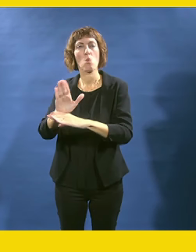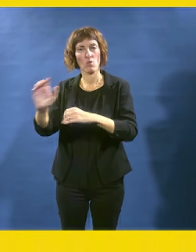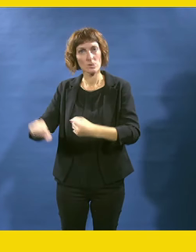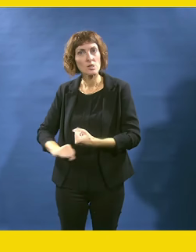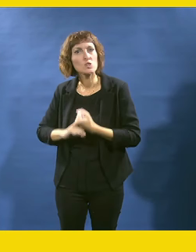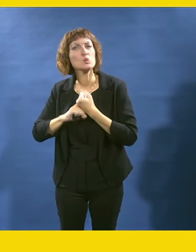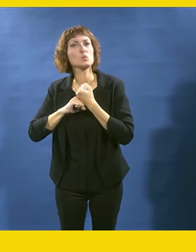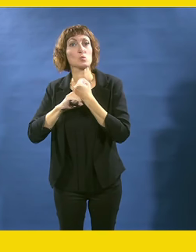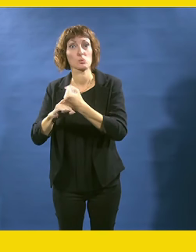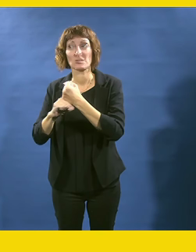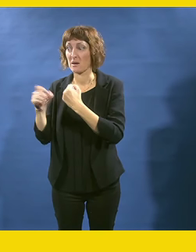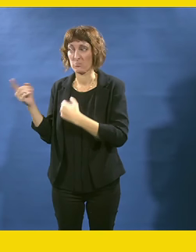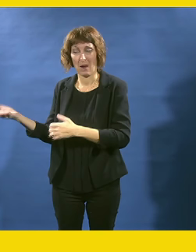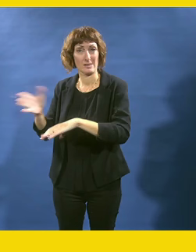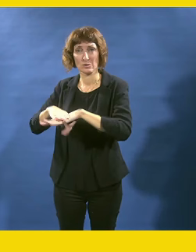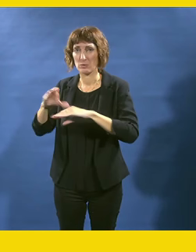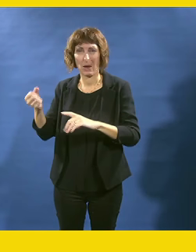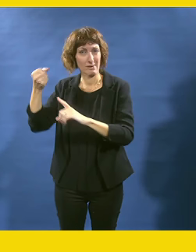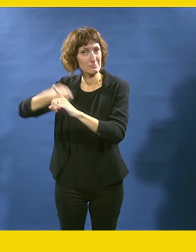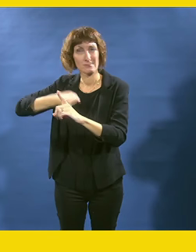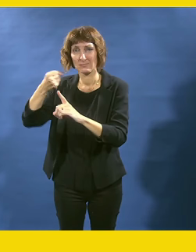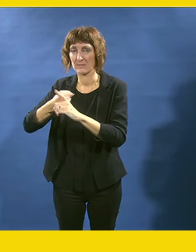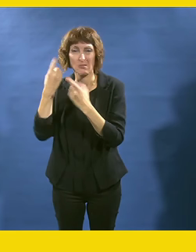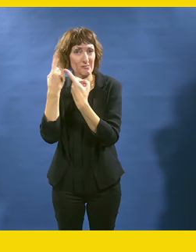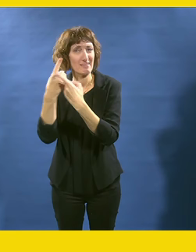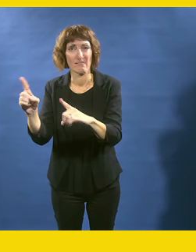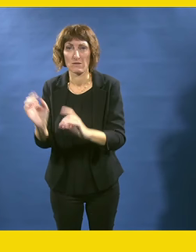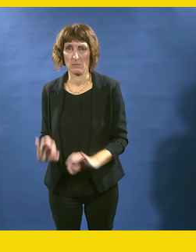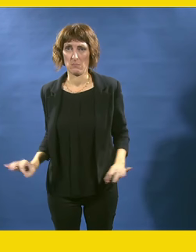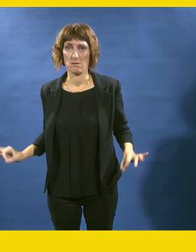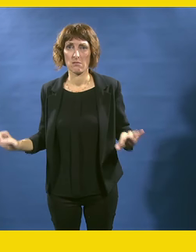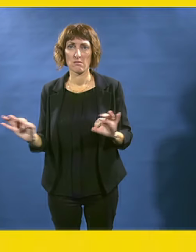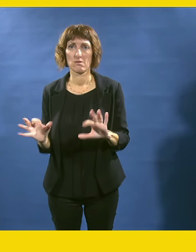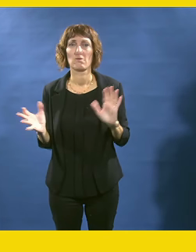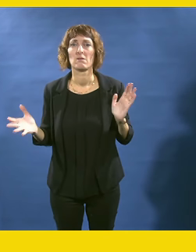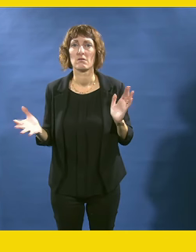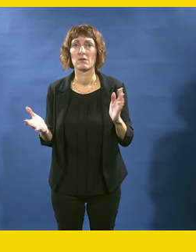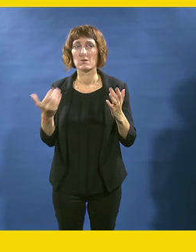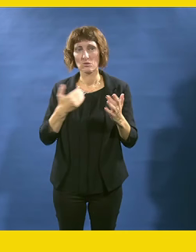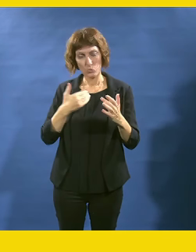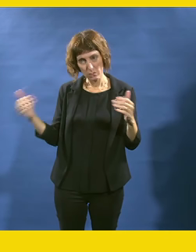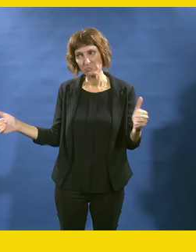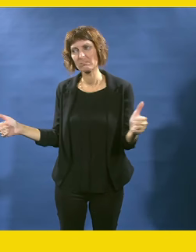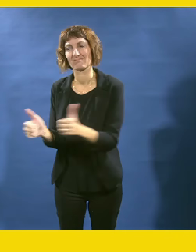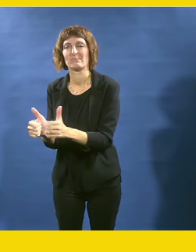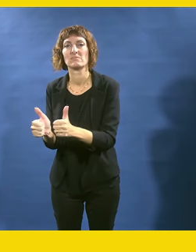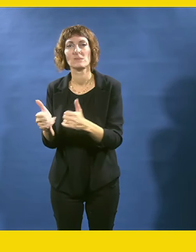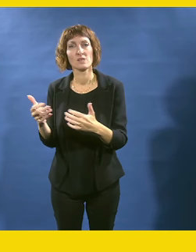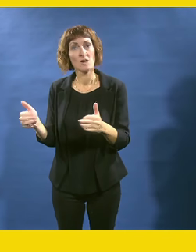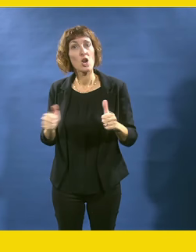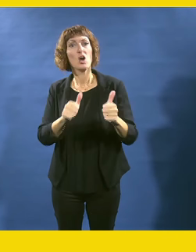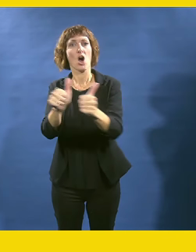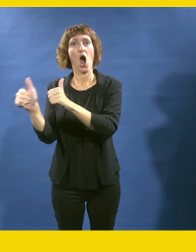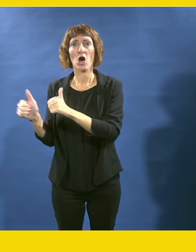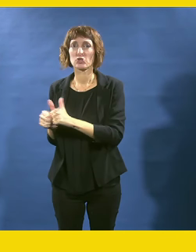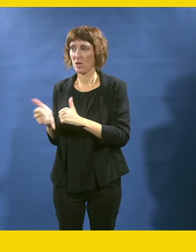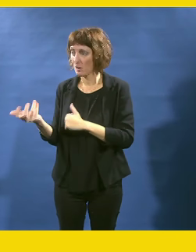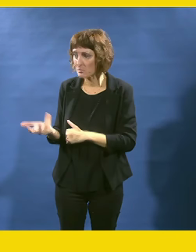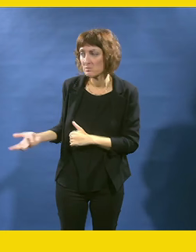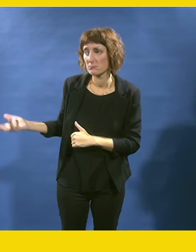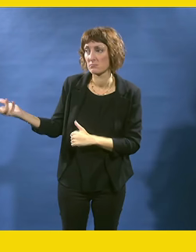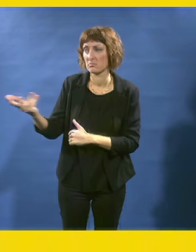ihrer Seite. Zusammen wollen wir ihre Stimme verstärken, gegen Gewalt und Diskriminierung eintreten und